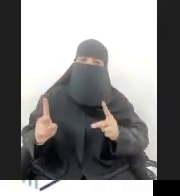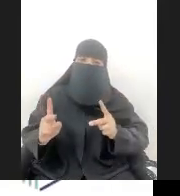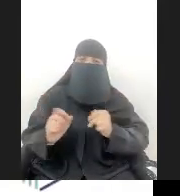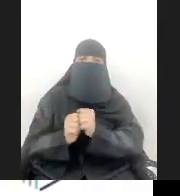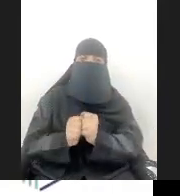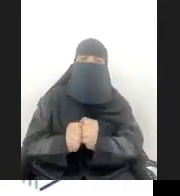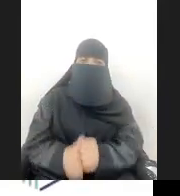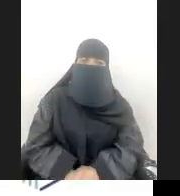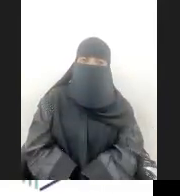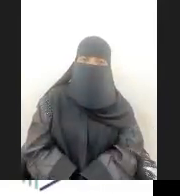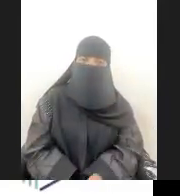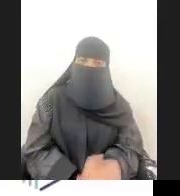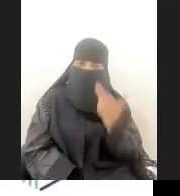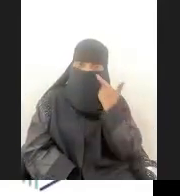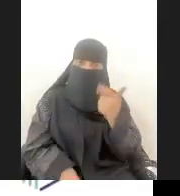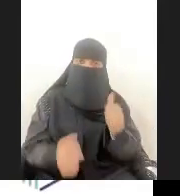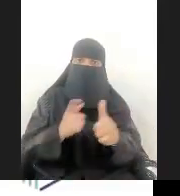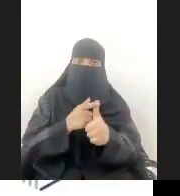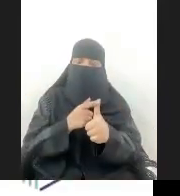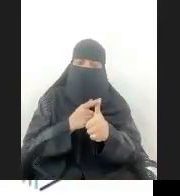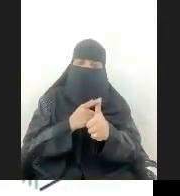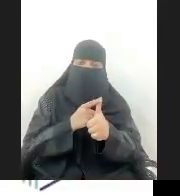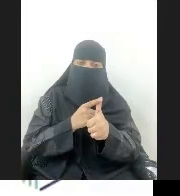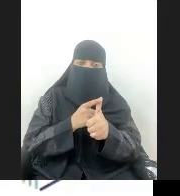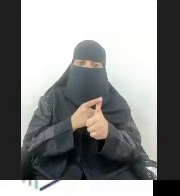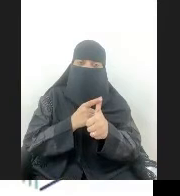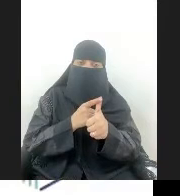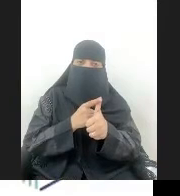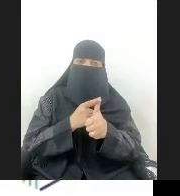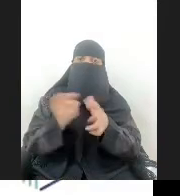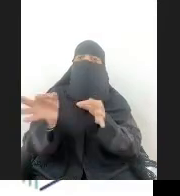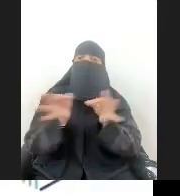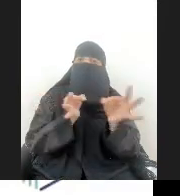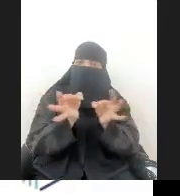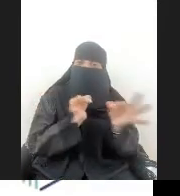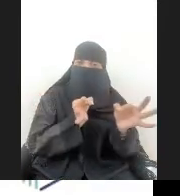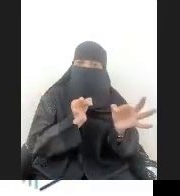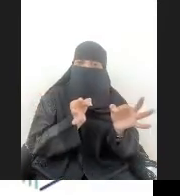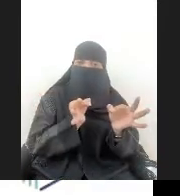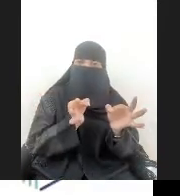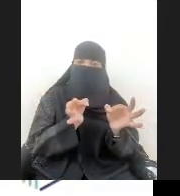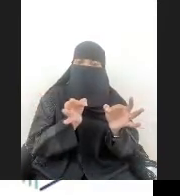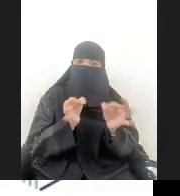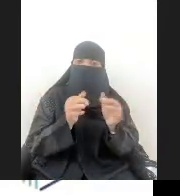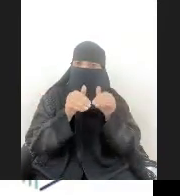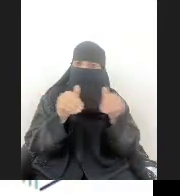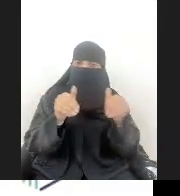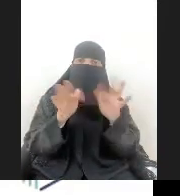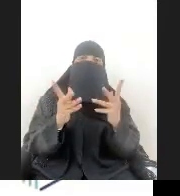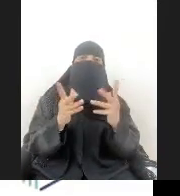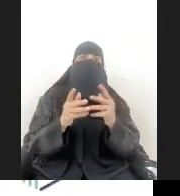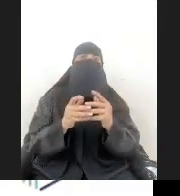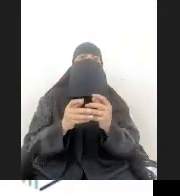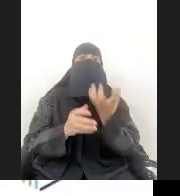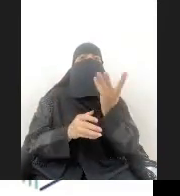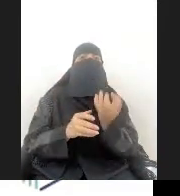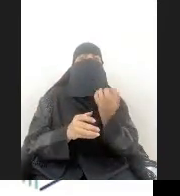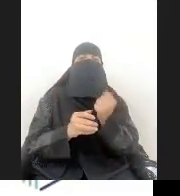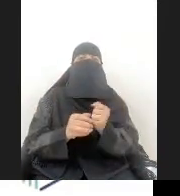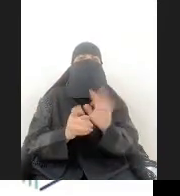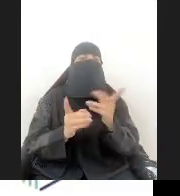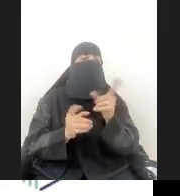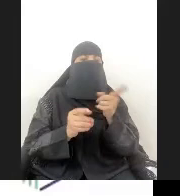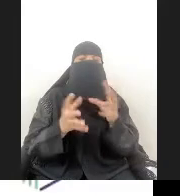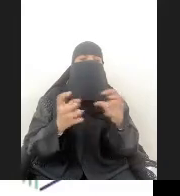Identify Desired Result، نحدد النتائج المغروبة، عفوا المرغوبة، بمعنى نحدد الأهداف التعليمية. ثم